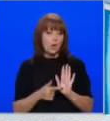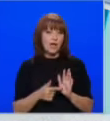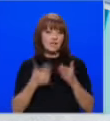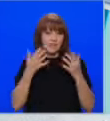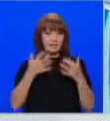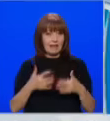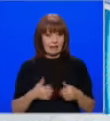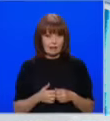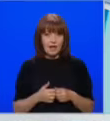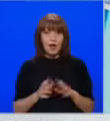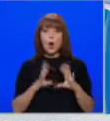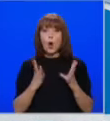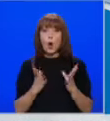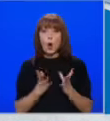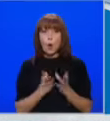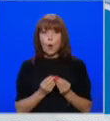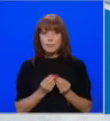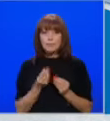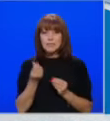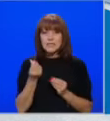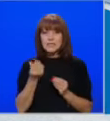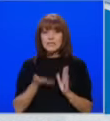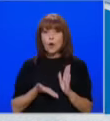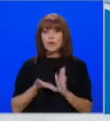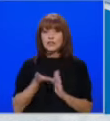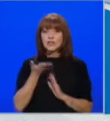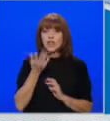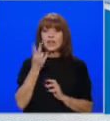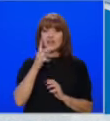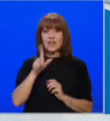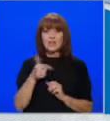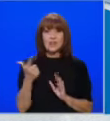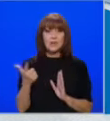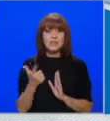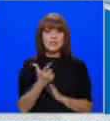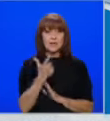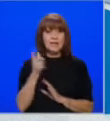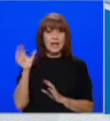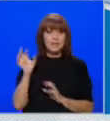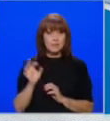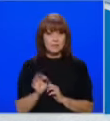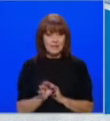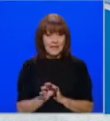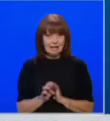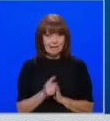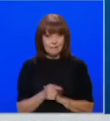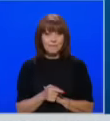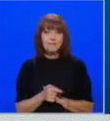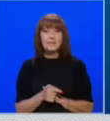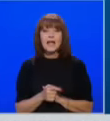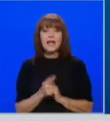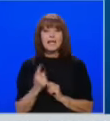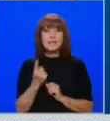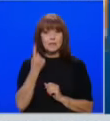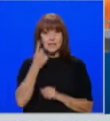борси и тържищата. Общият индекс на цените се увеличава до 2,17 при 1,82 в понеделник.